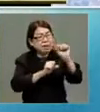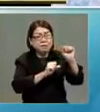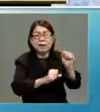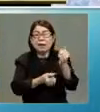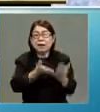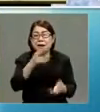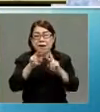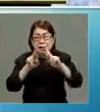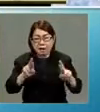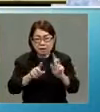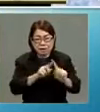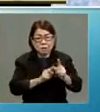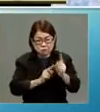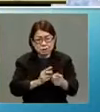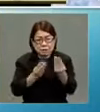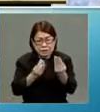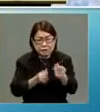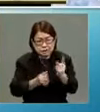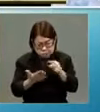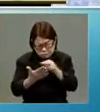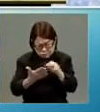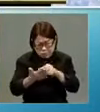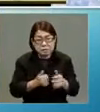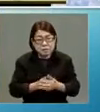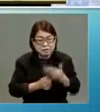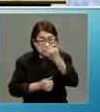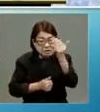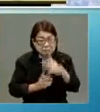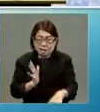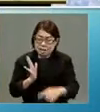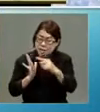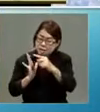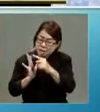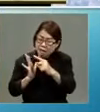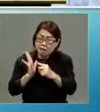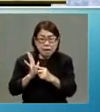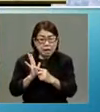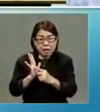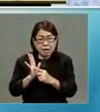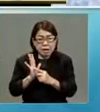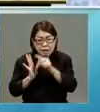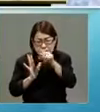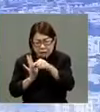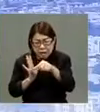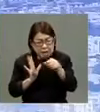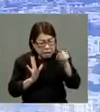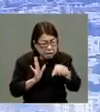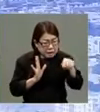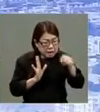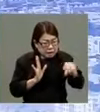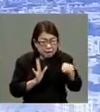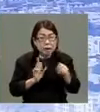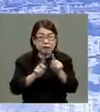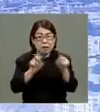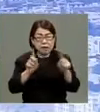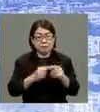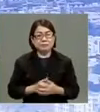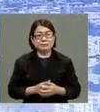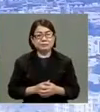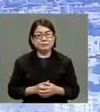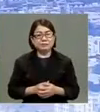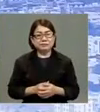ครับก็ต้องอย่าลืมนะครับสระเอกับสระแอไม่เหมือนกันนะครับภาษาไทยนะครับในขั้นตอนต่อไปนะครับ